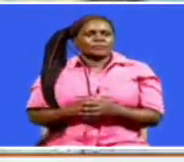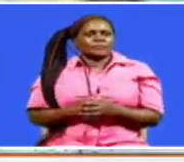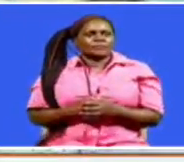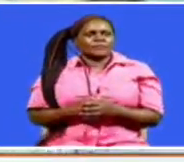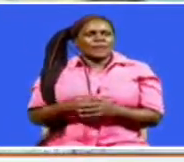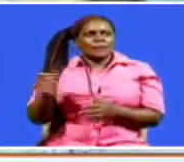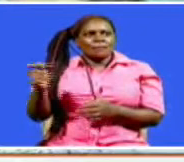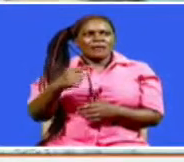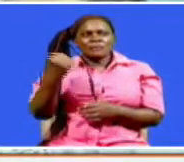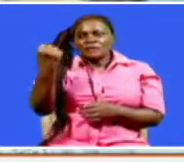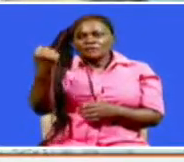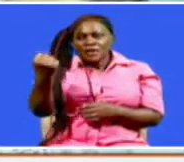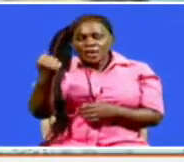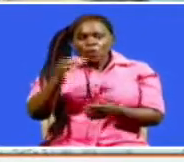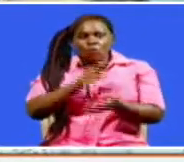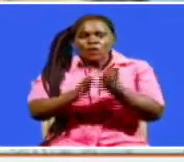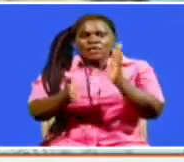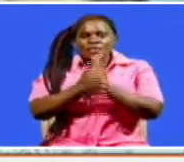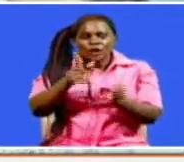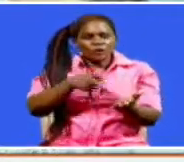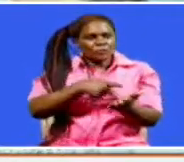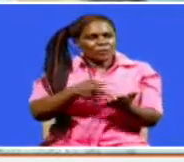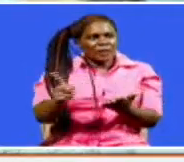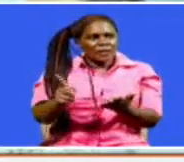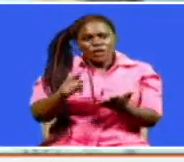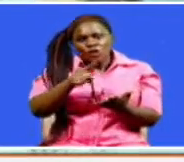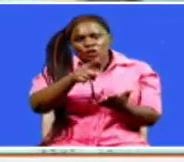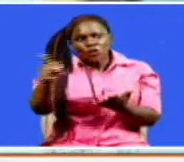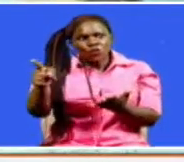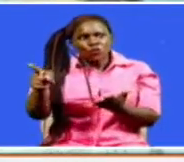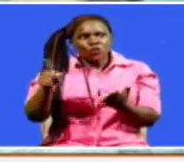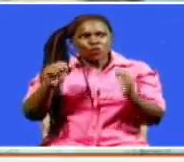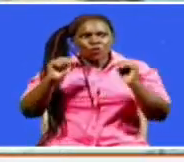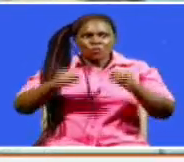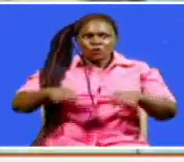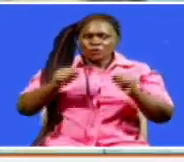Going for 5 months without salary, I don't think even you people here